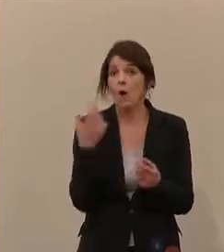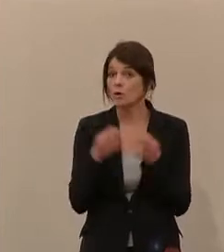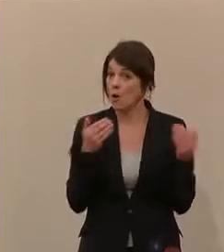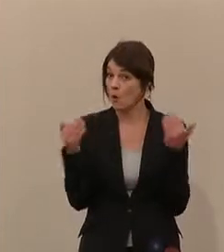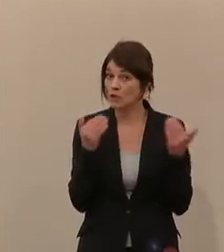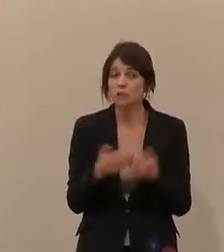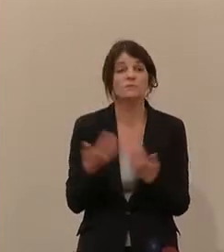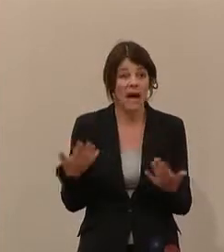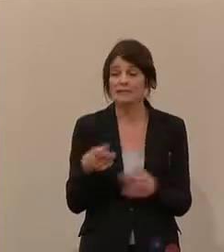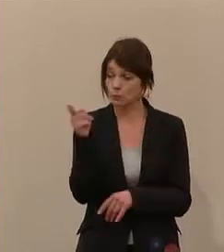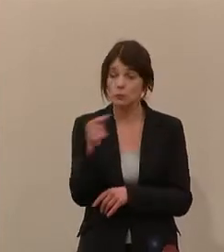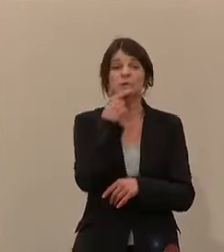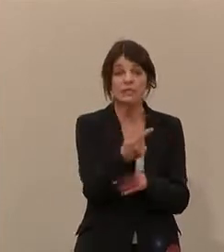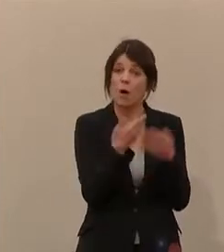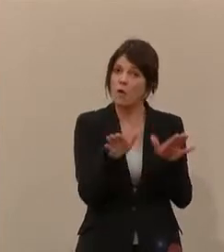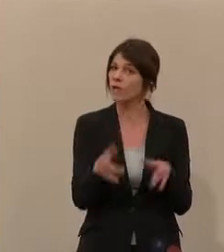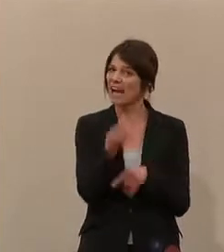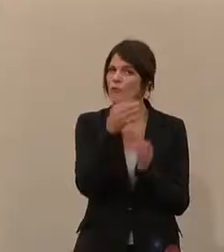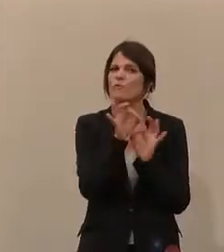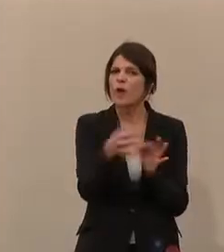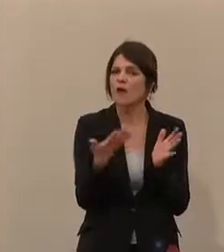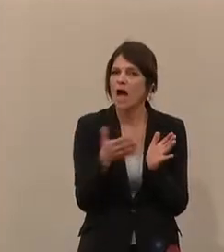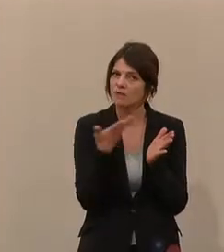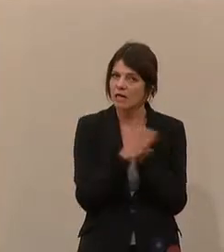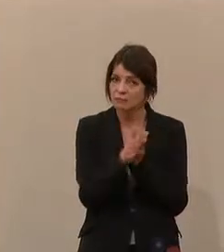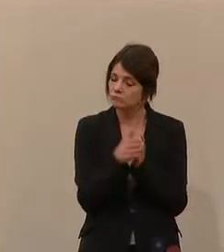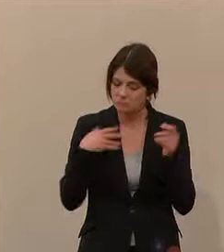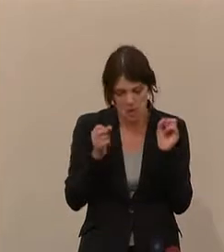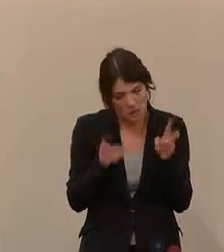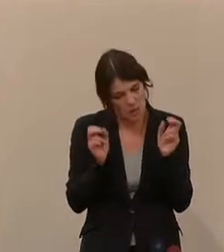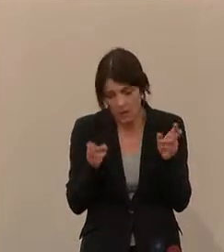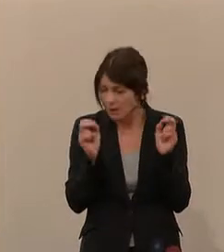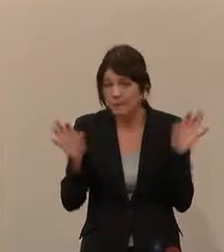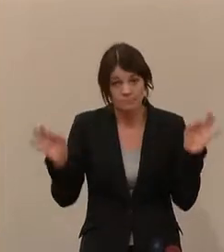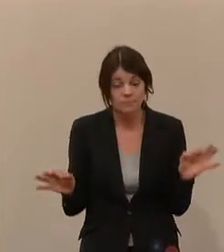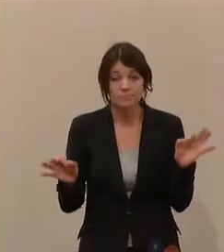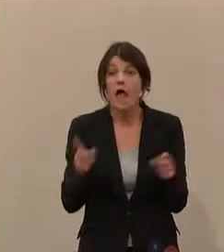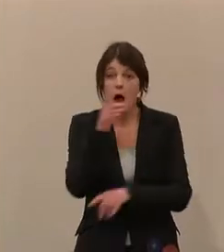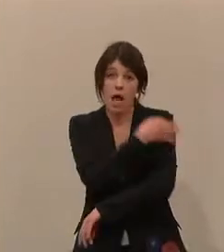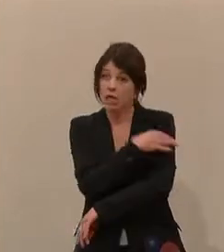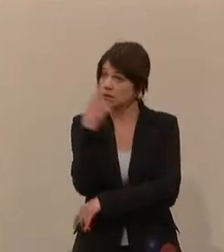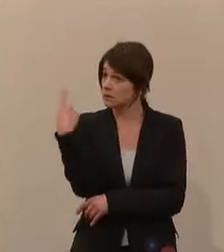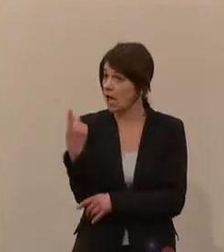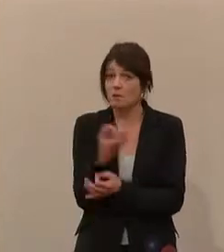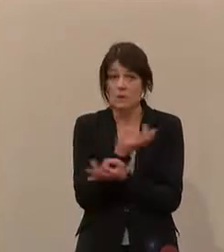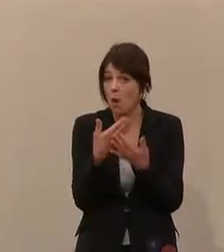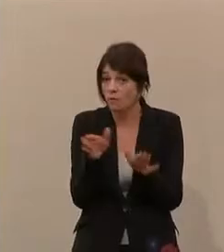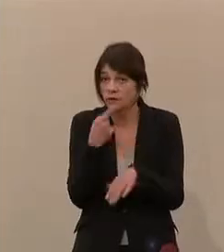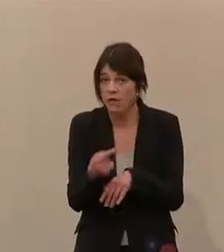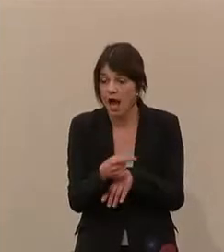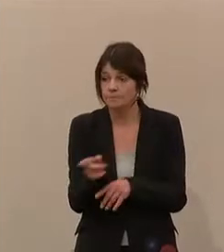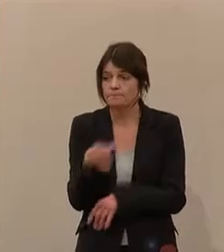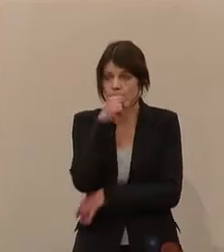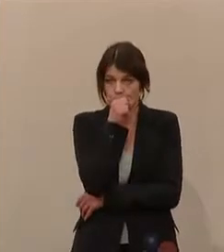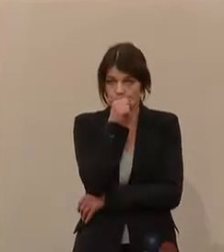haben gesagt, was Sie mit dem Geld machen. Gehe d'accord, alles okay. Der Kanzler hat es nicht gesagt, er behält es sich für